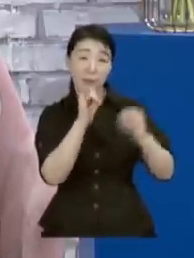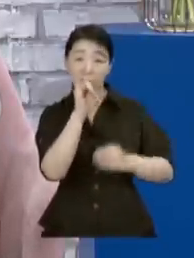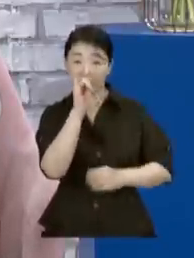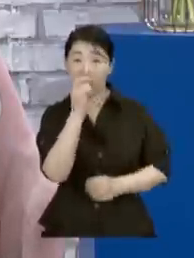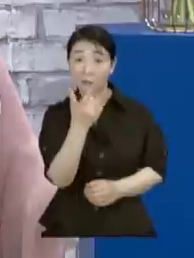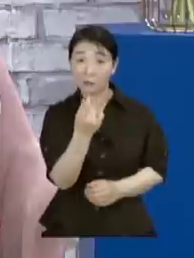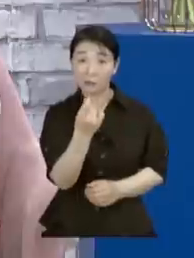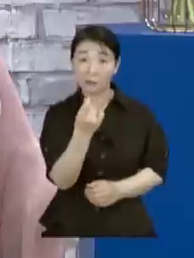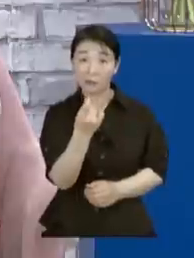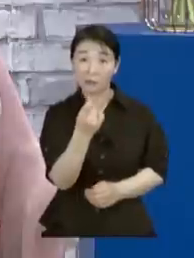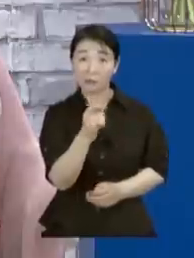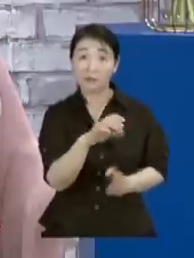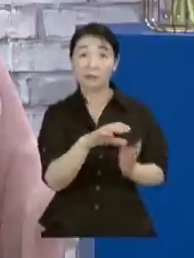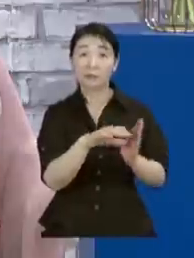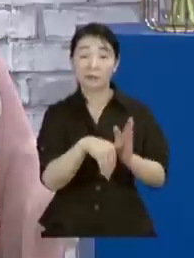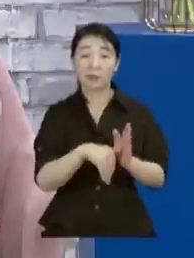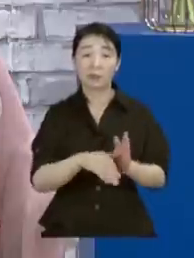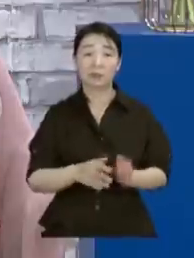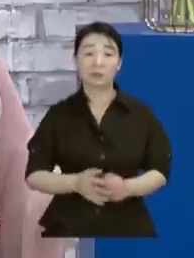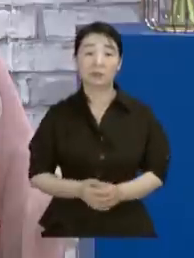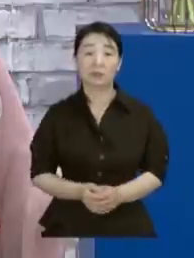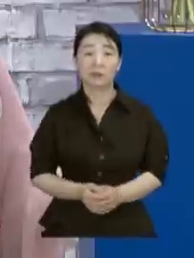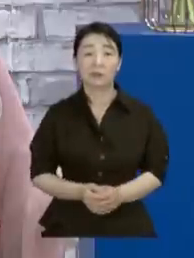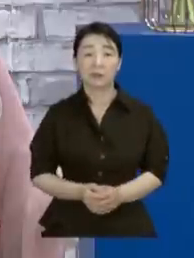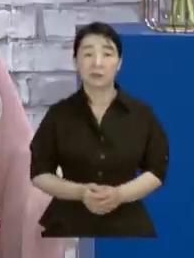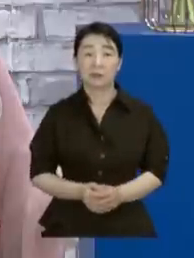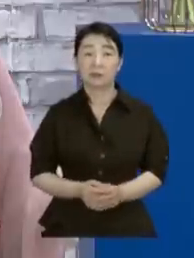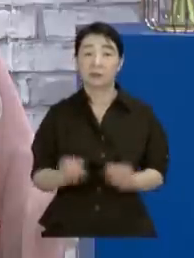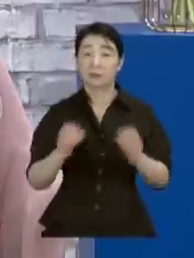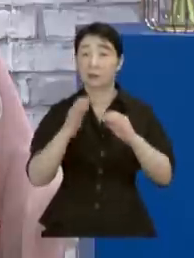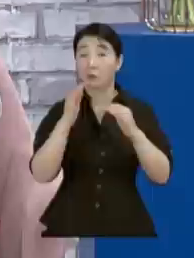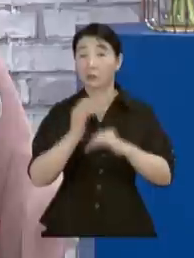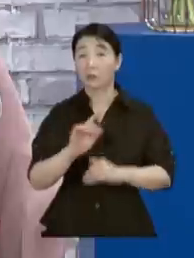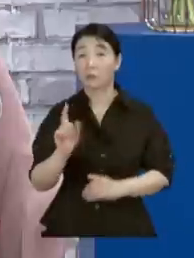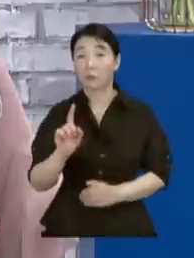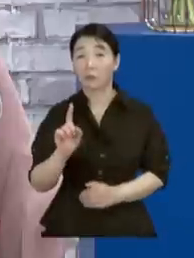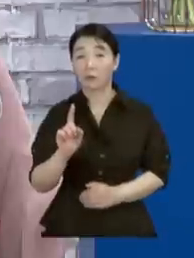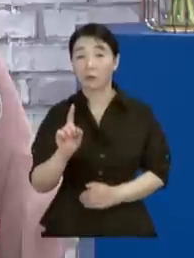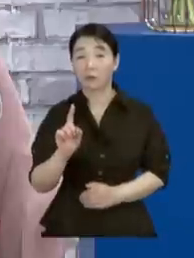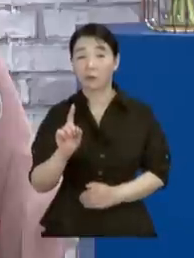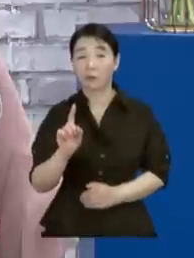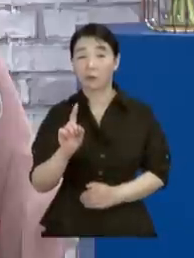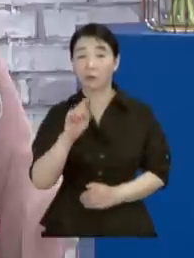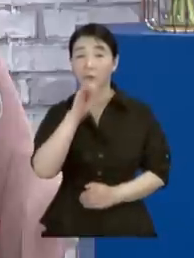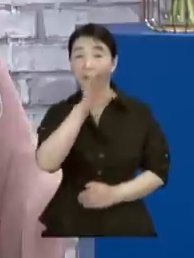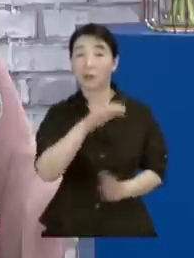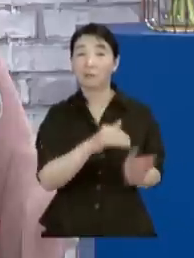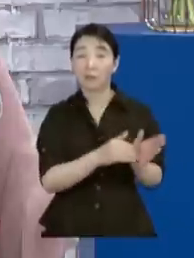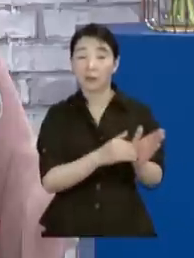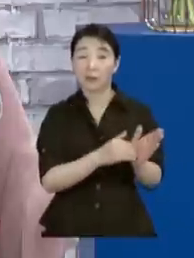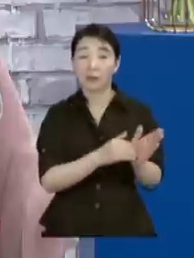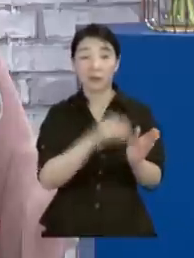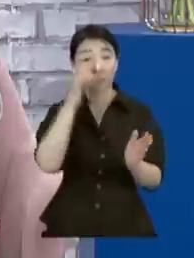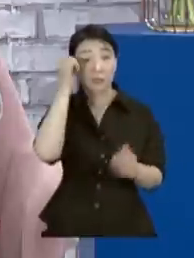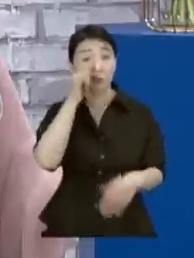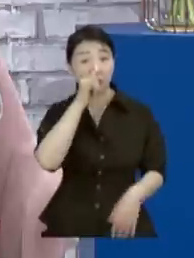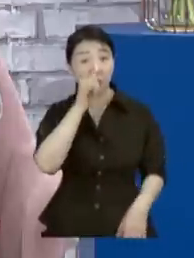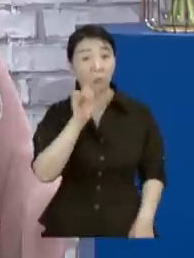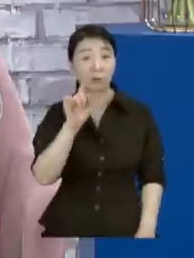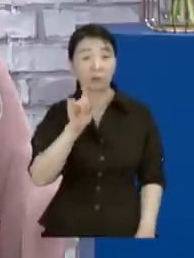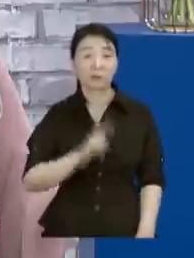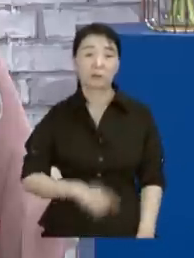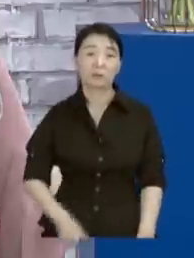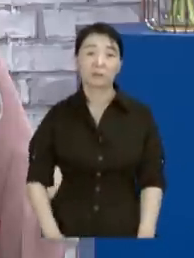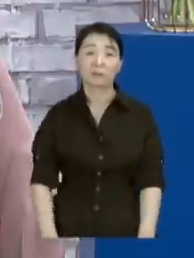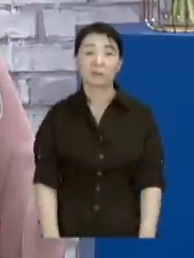얘기를 나눴을 때 네네. 그때 그 대화 내용이라던가 건넸던 말이라던가 이런 것들이 기억이